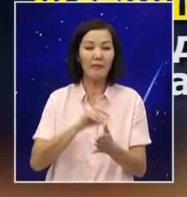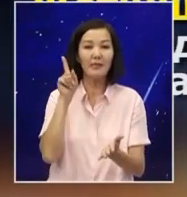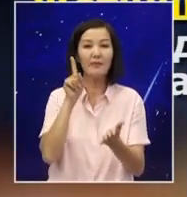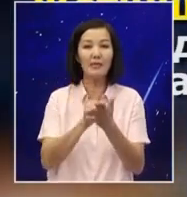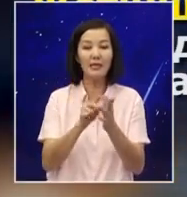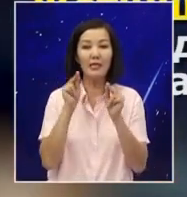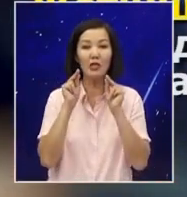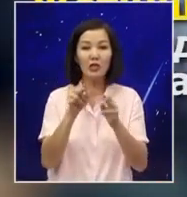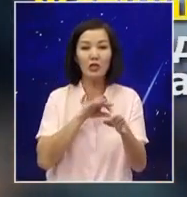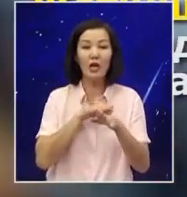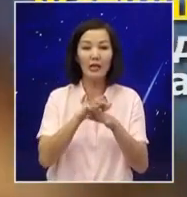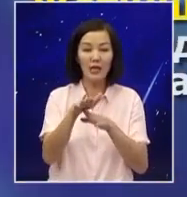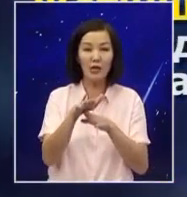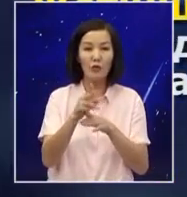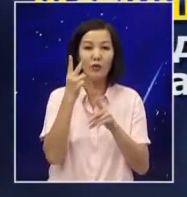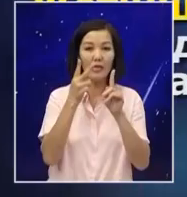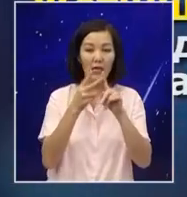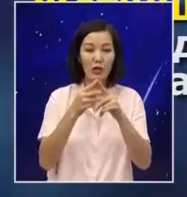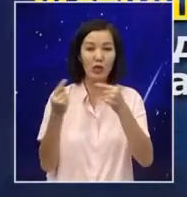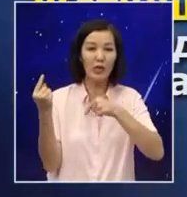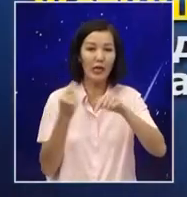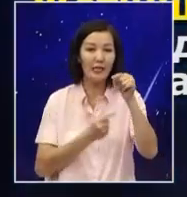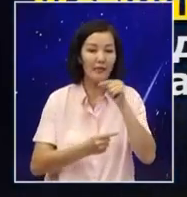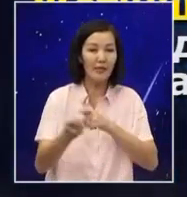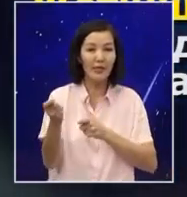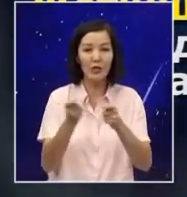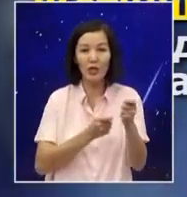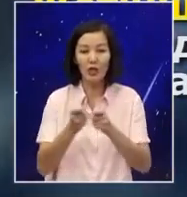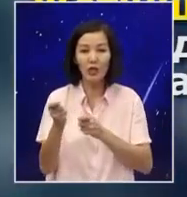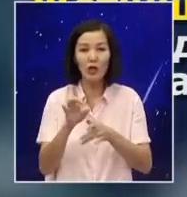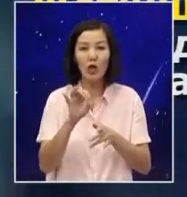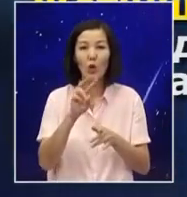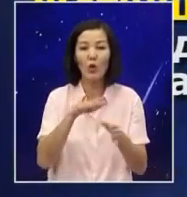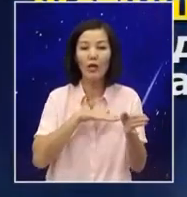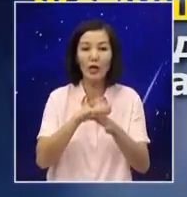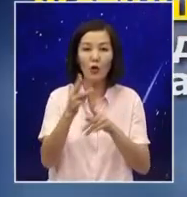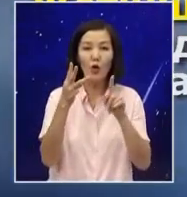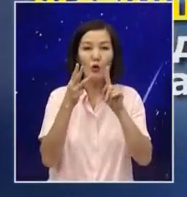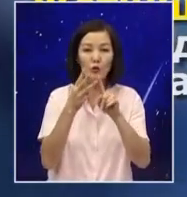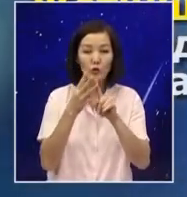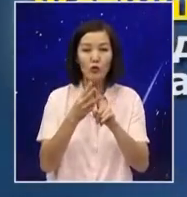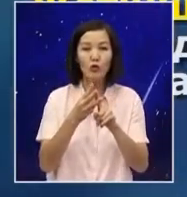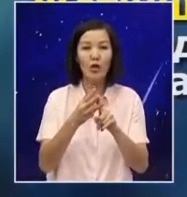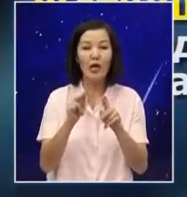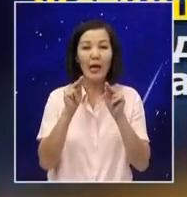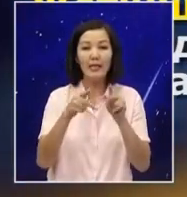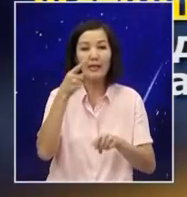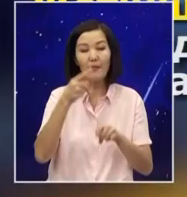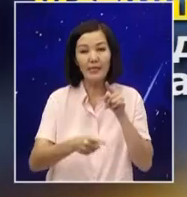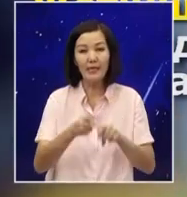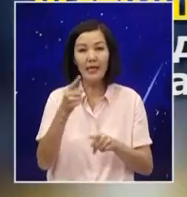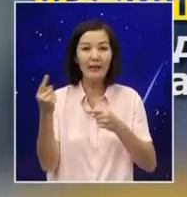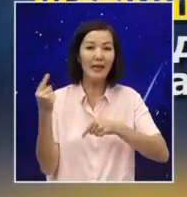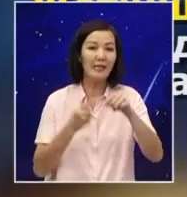әділ бөлінуі, екіншісі жеке кәсіпкерліктің жетекші рөл атқаруы, үшіншісі әділ бәсекелестік, кәсіпкерліктің